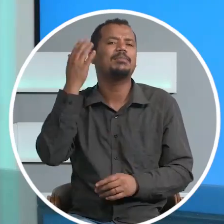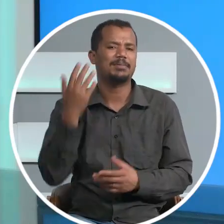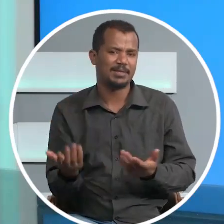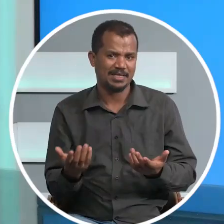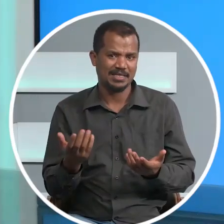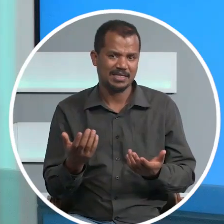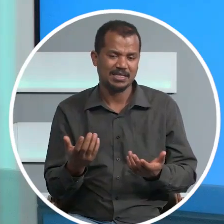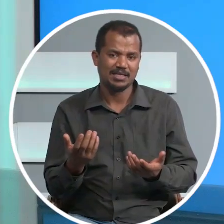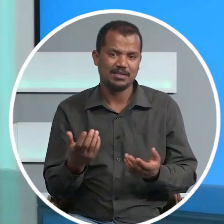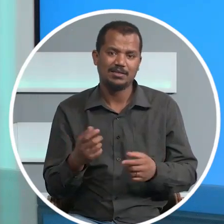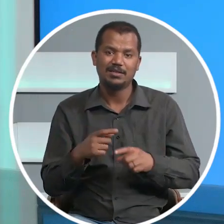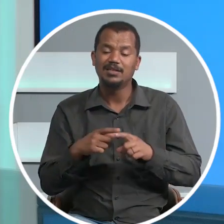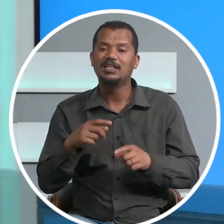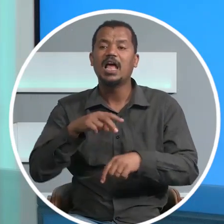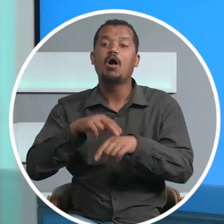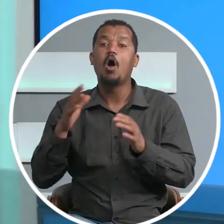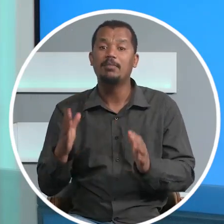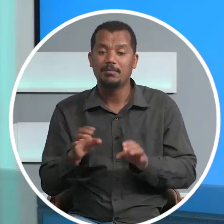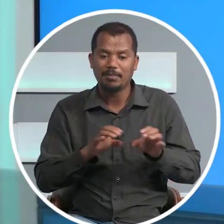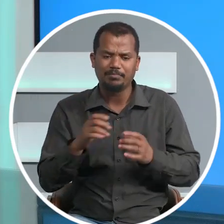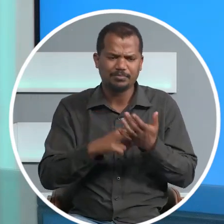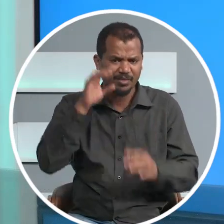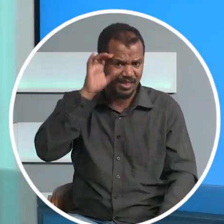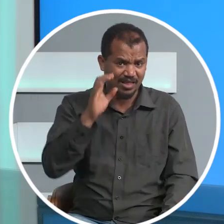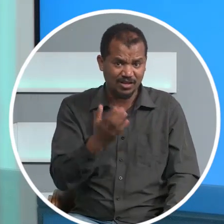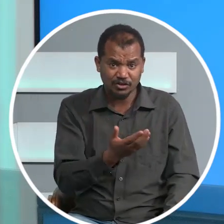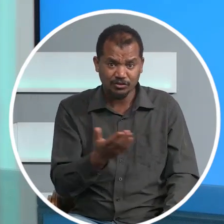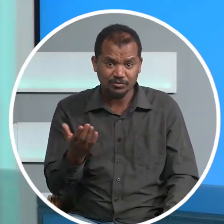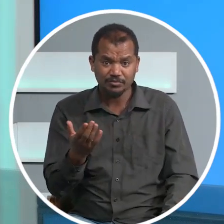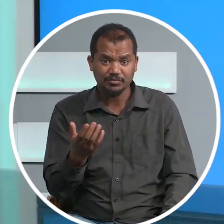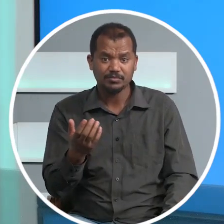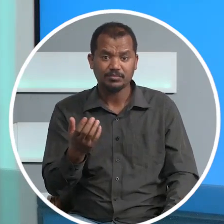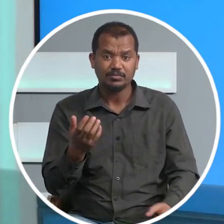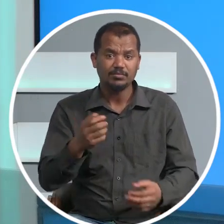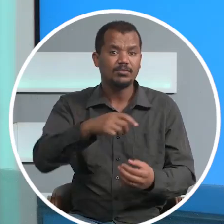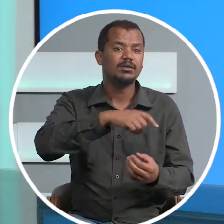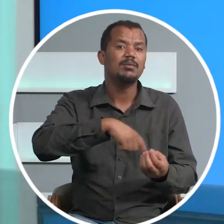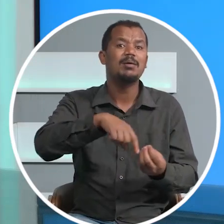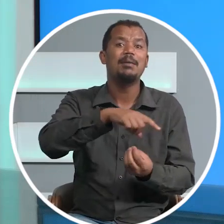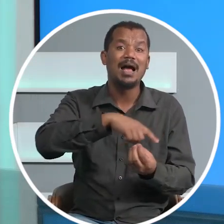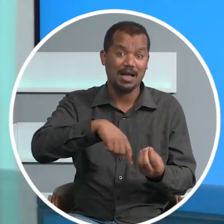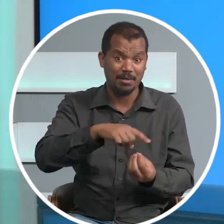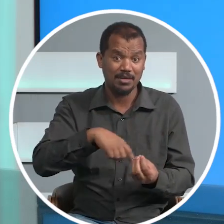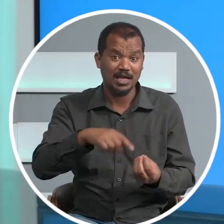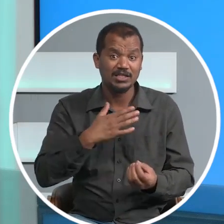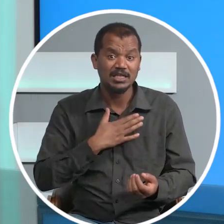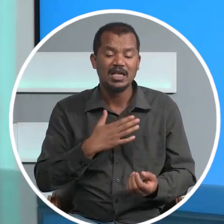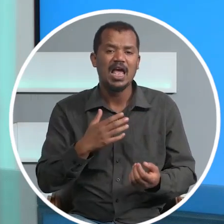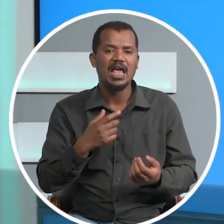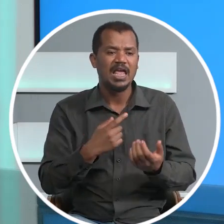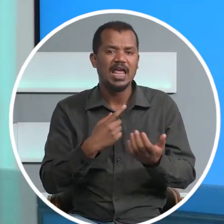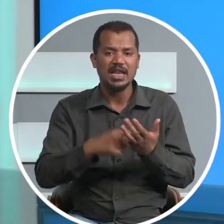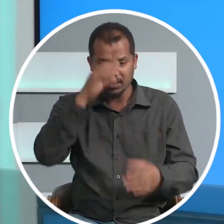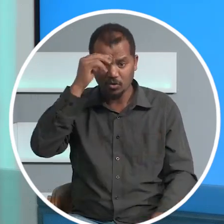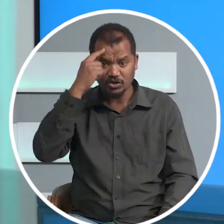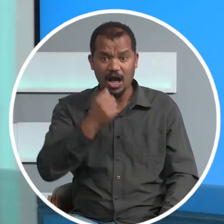چند مرد ساختم نه ثکو همایی مادرک نزدیک ناسک دایجونگن نام مانی سوچ چاچن مکابا بیت مرتو کاموچ مکابا بی این